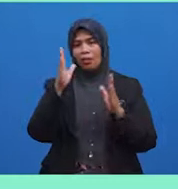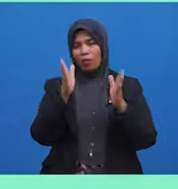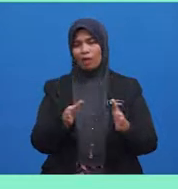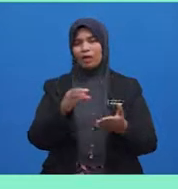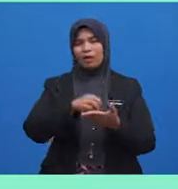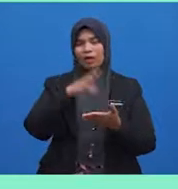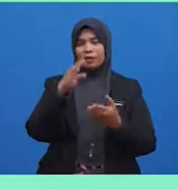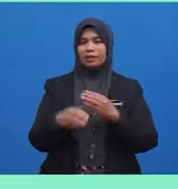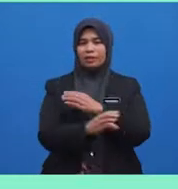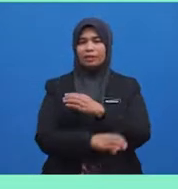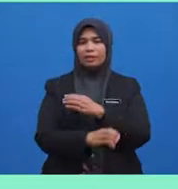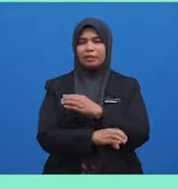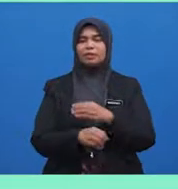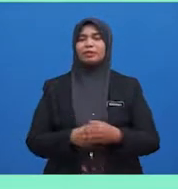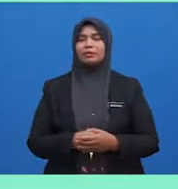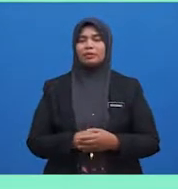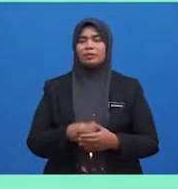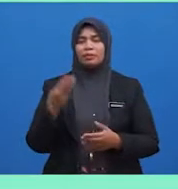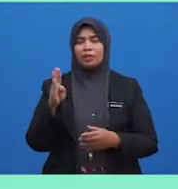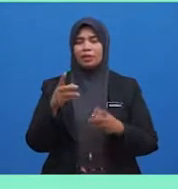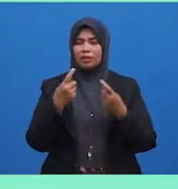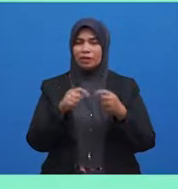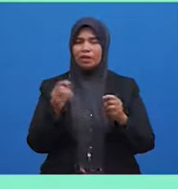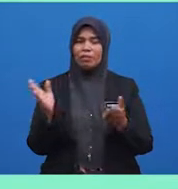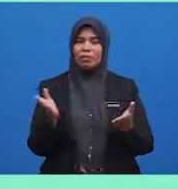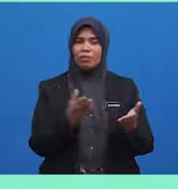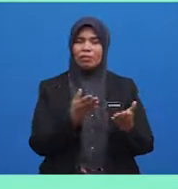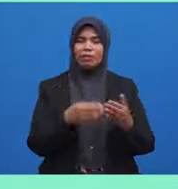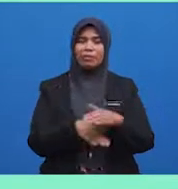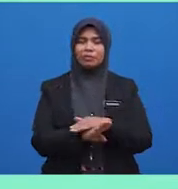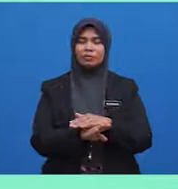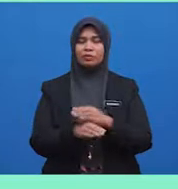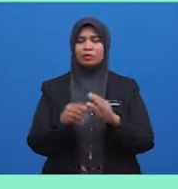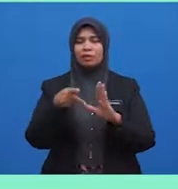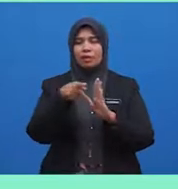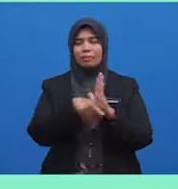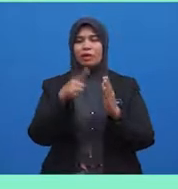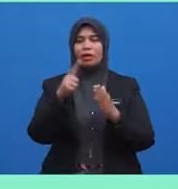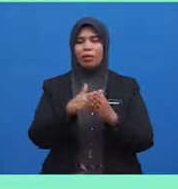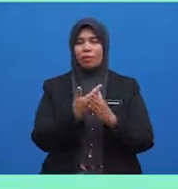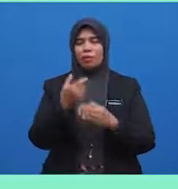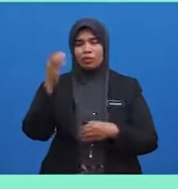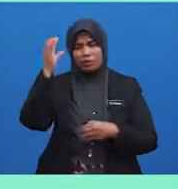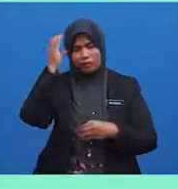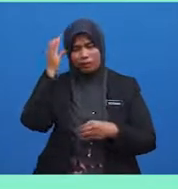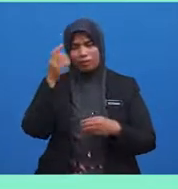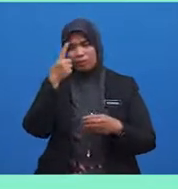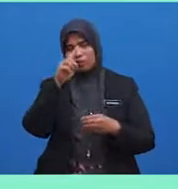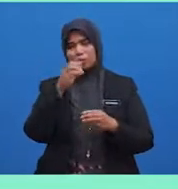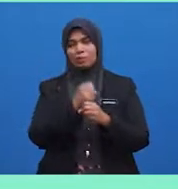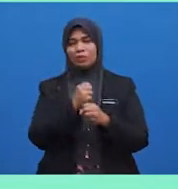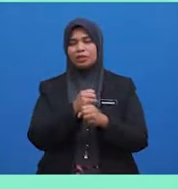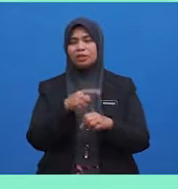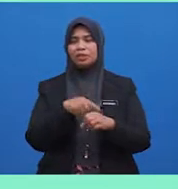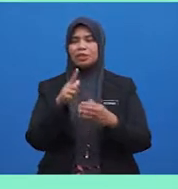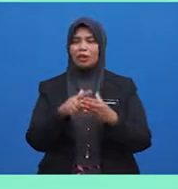wilayah Larut oleh Sultan Perak. Beliau telah membawa masuk para pelombong Cina untuk bekerja di lombong biji timah di